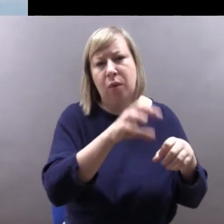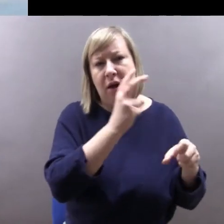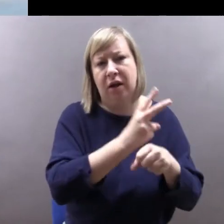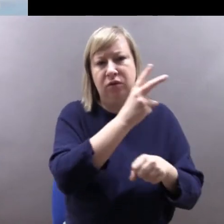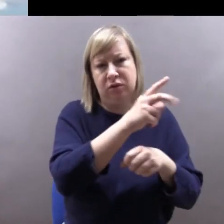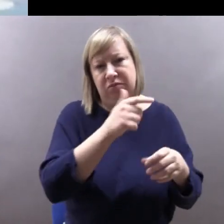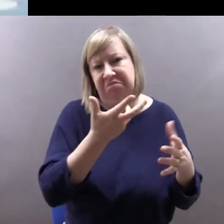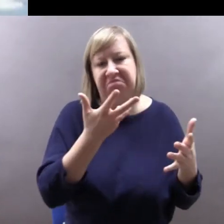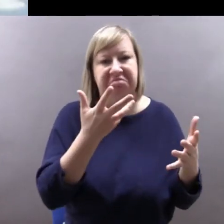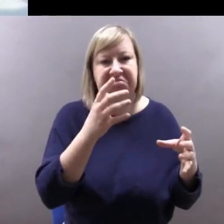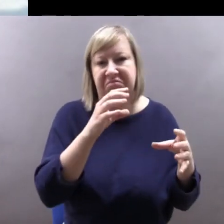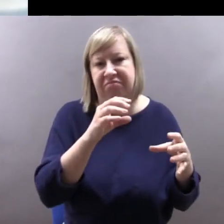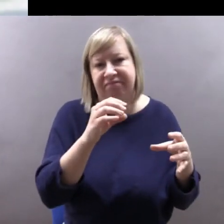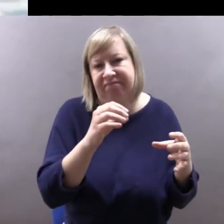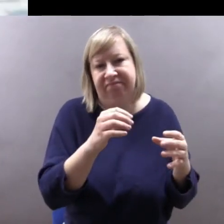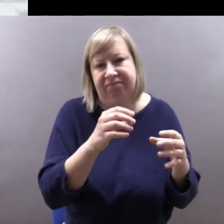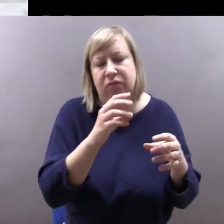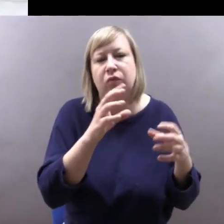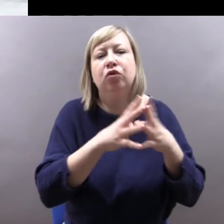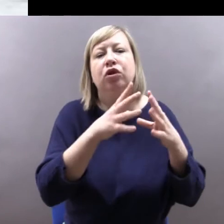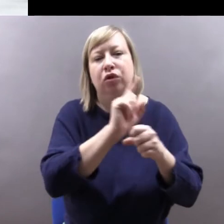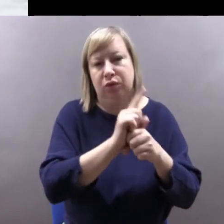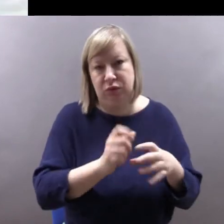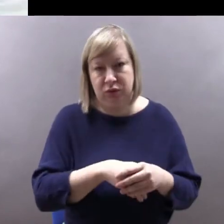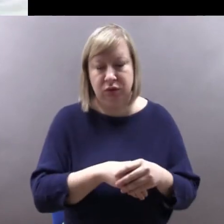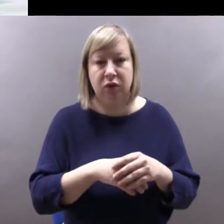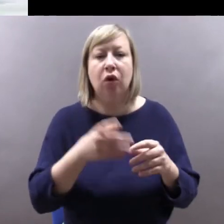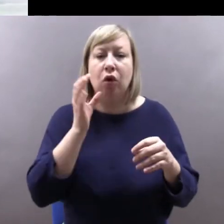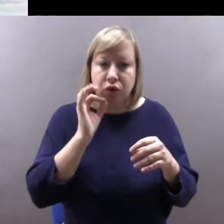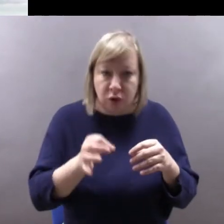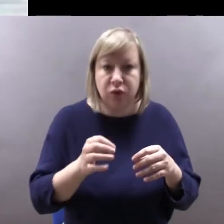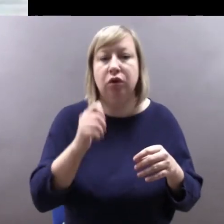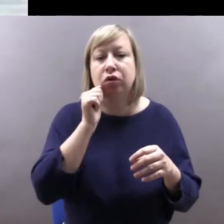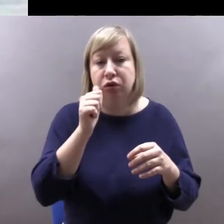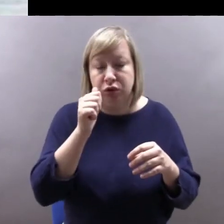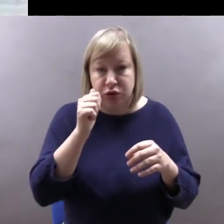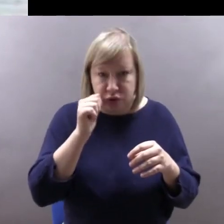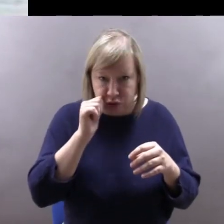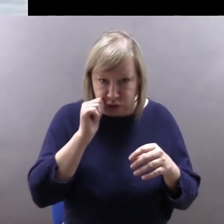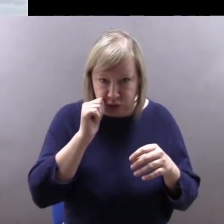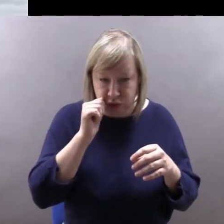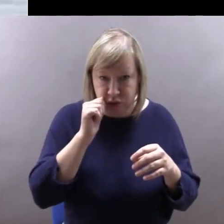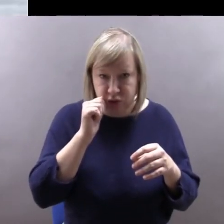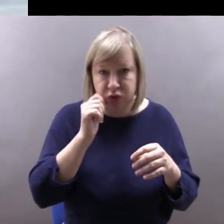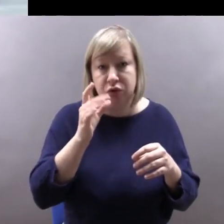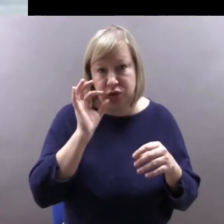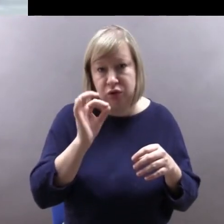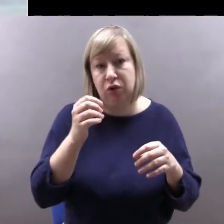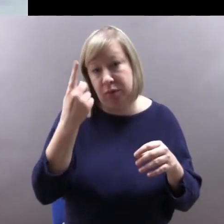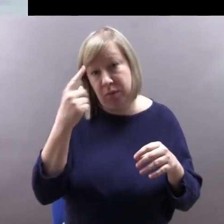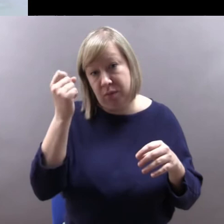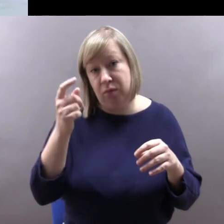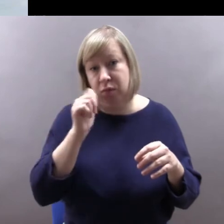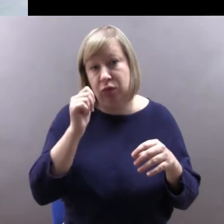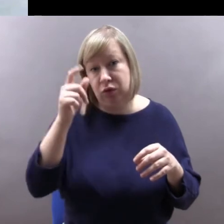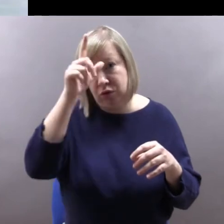Niech codziennie ktoś to urządzenie włączy, zobaczy. Niech codziennie zrobi to inna osoba, żeby poszerzyć krąg osób, które